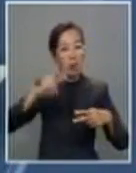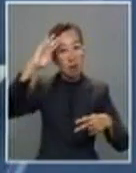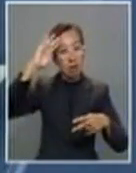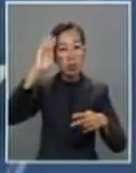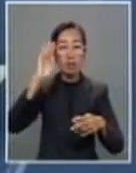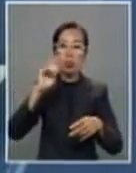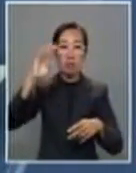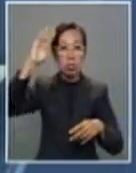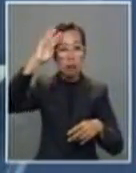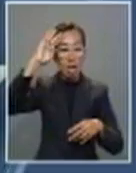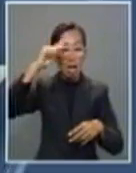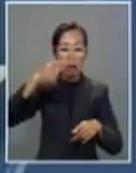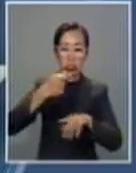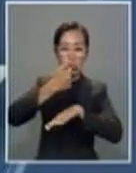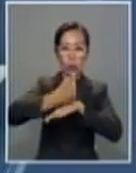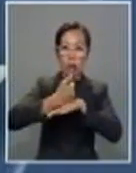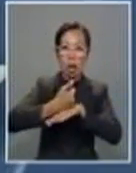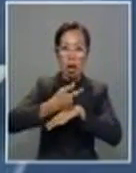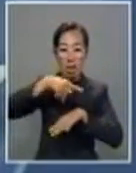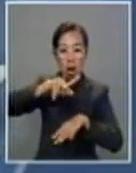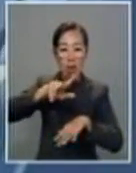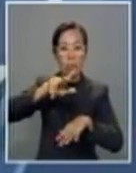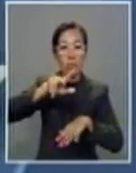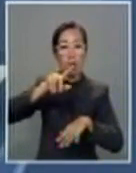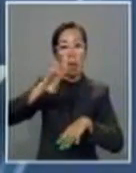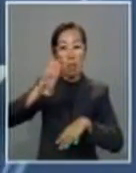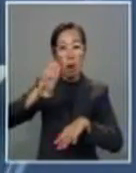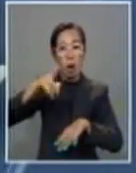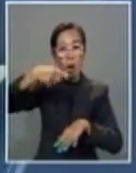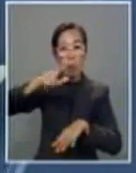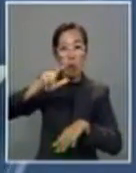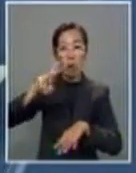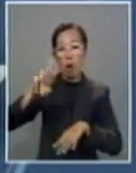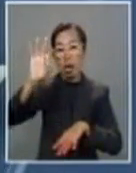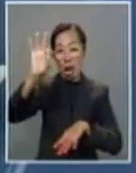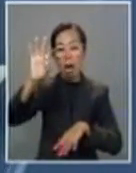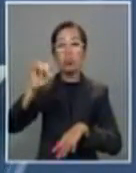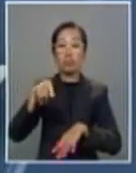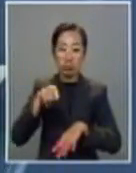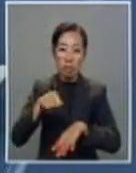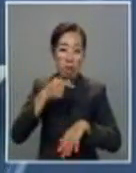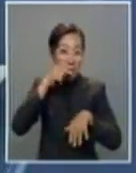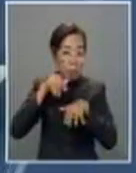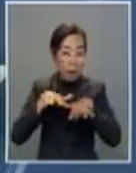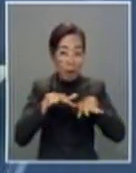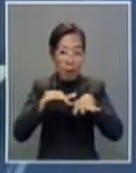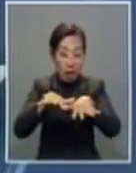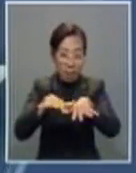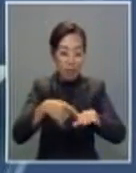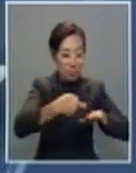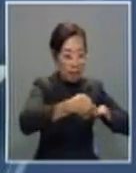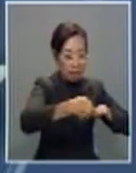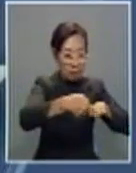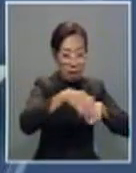ควานิชครับผบ.พลร.9พร้อมด้วยกำลังเจ้าหน้าที่ก็ไปตรวจครับแพต่างๆที่อยู่ให้บริการอยู่ในแม่น้ำแควเ